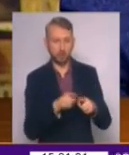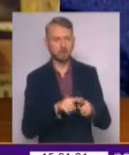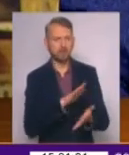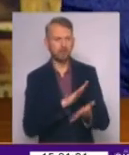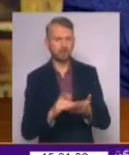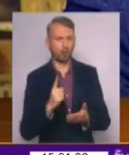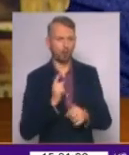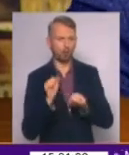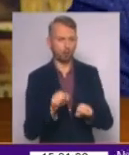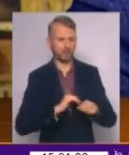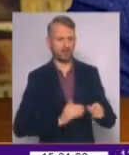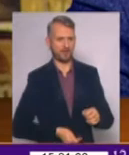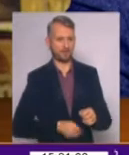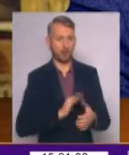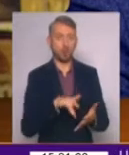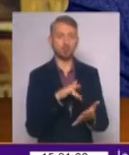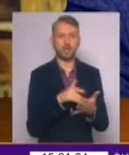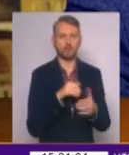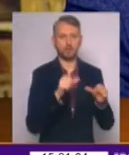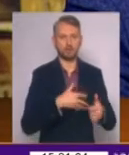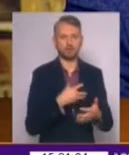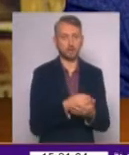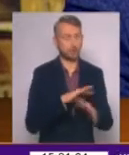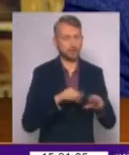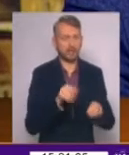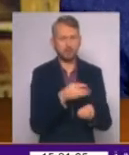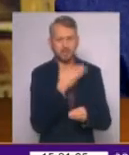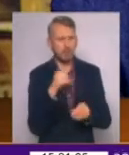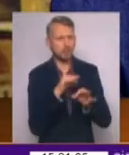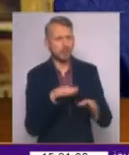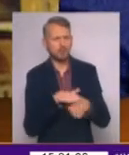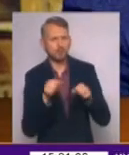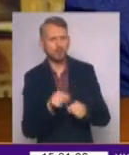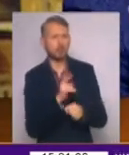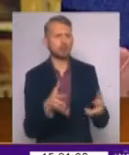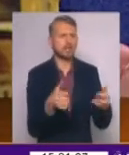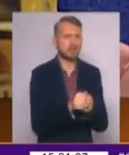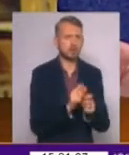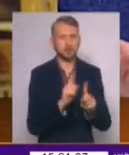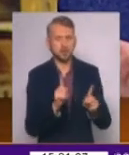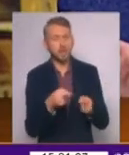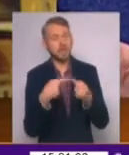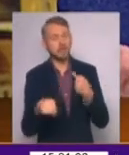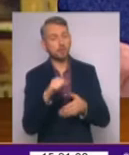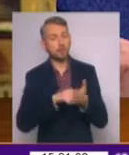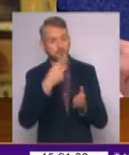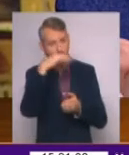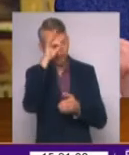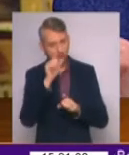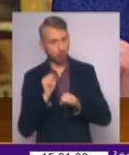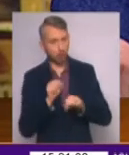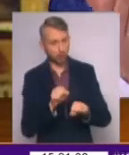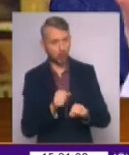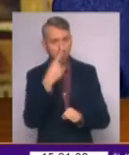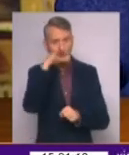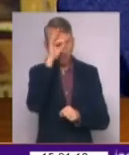фірма, просто комунальної форми власності. І все. Вони не мають жодних повноважень. Когось затримують і так далі. На відміну від поліції охорони. Тому що поліція